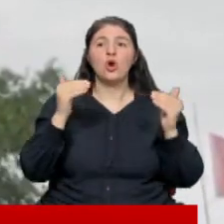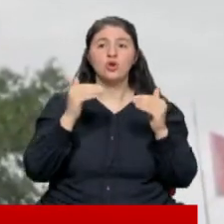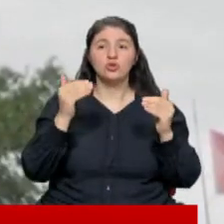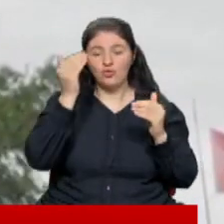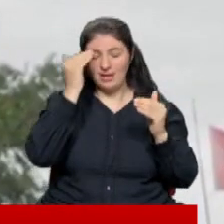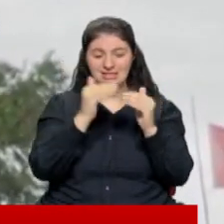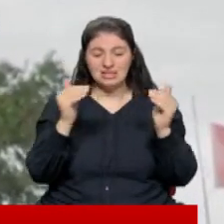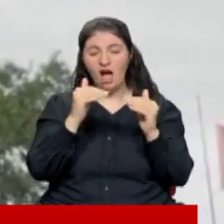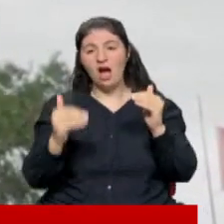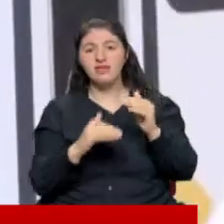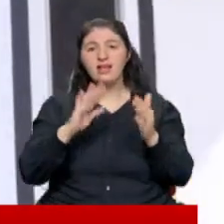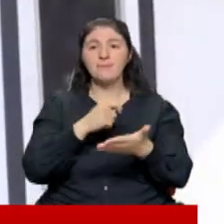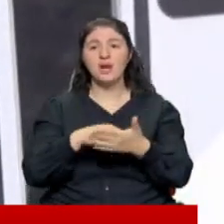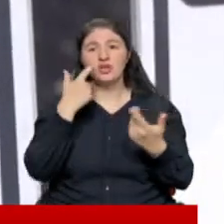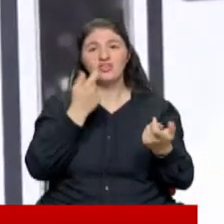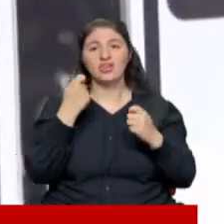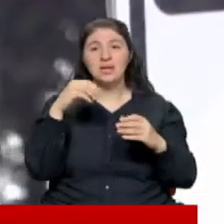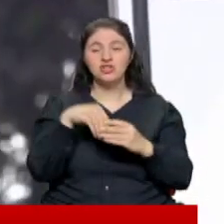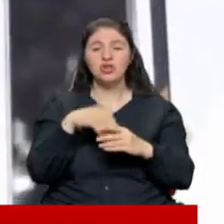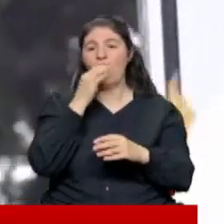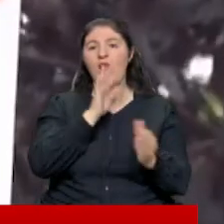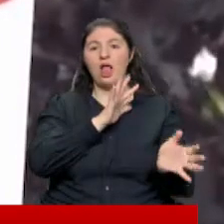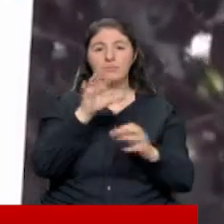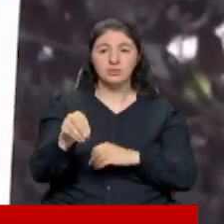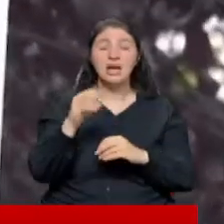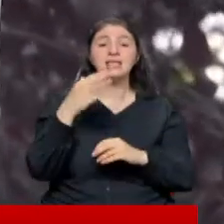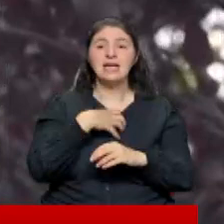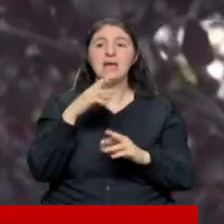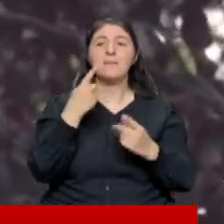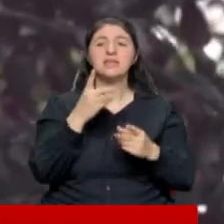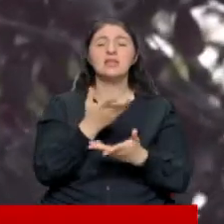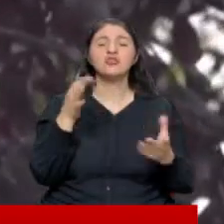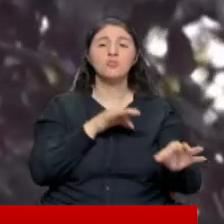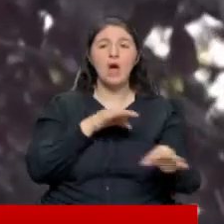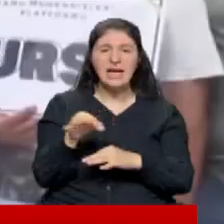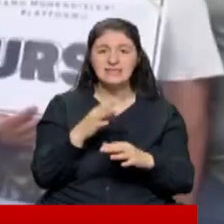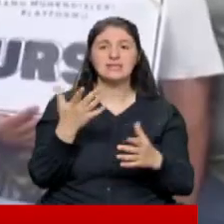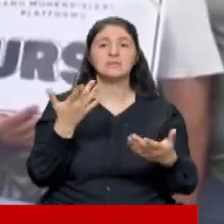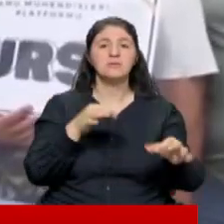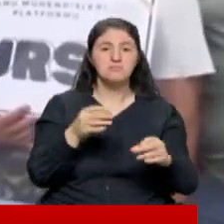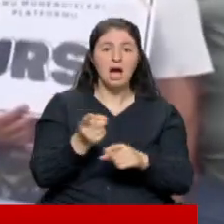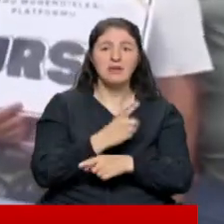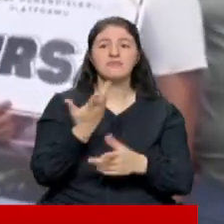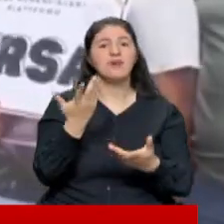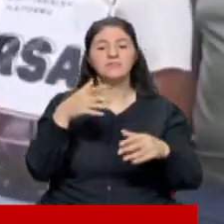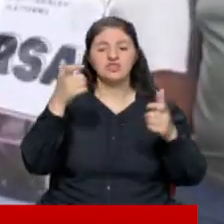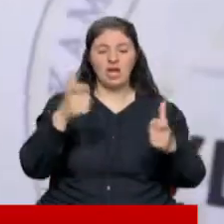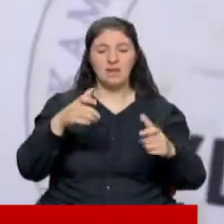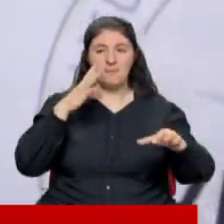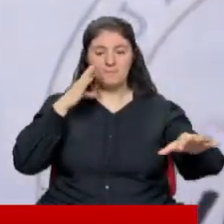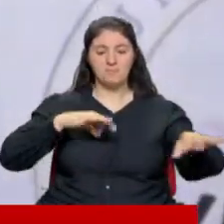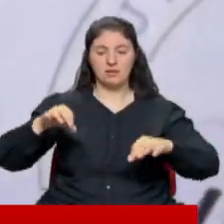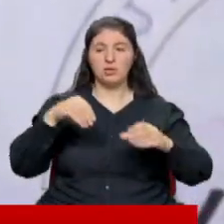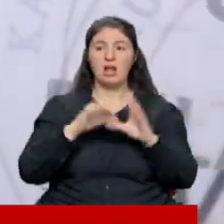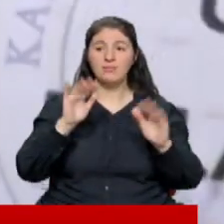sınırı altında kalan maaşına dikkat çekmek için Ankara'daydı. Kendisi gibi binlerce mühendis, mimar ve şehir plancısıyla birlikte.